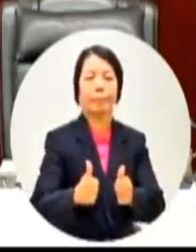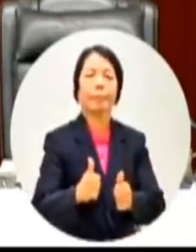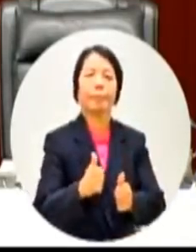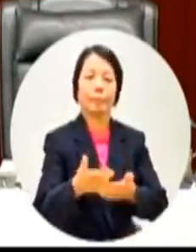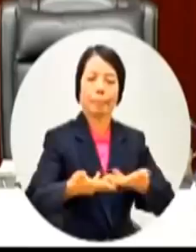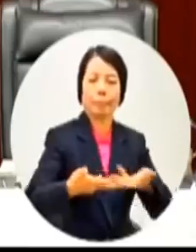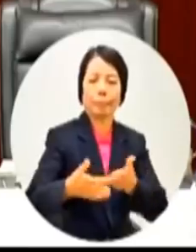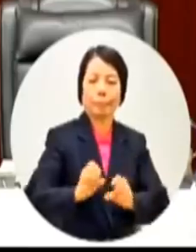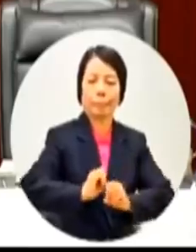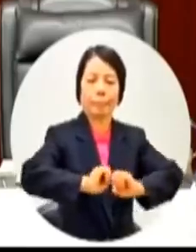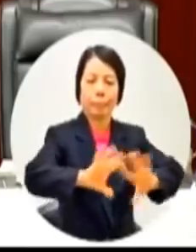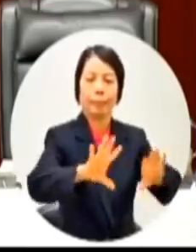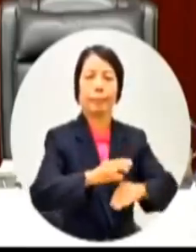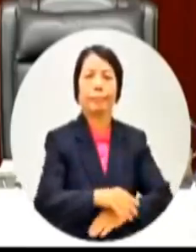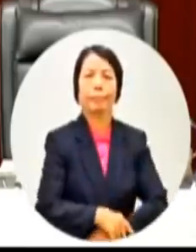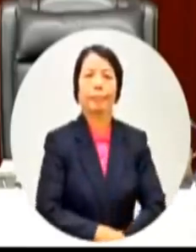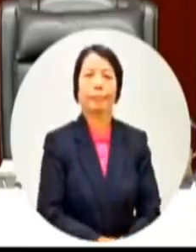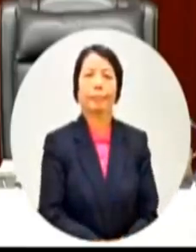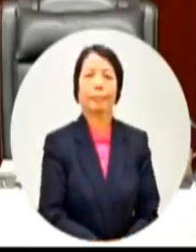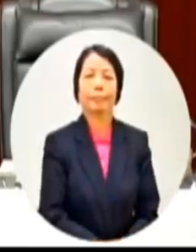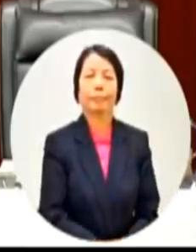没有意见哈，啊，确认了哈。向大会报告，今天的议程是市长介绍市政团队及简要施政报告已答询。啊，首先请韩市长啊介绍施政团队并做施政报告，请韩市长上报告台了。 好，谢谢。